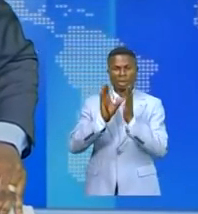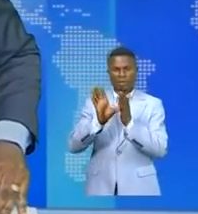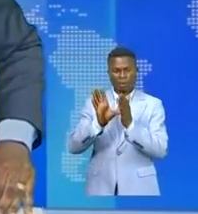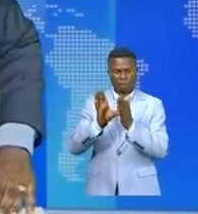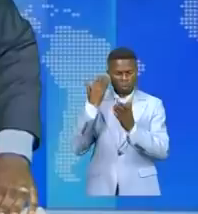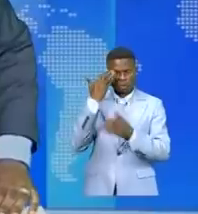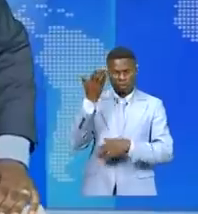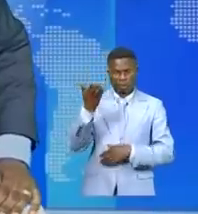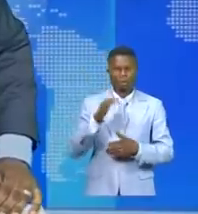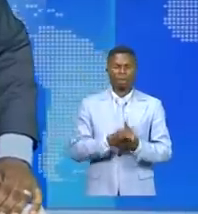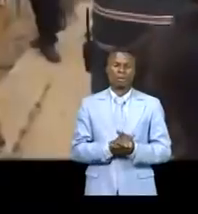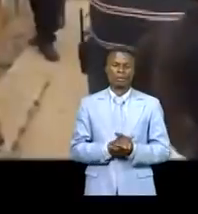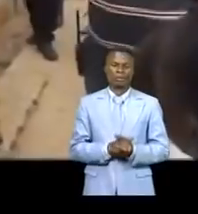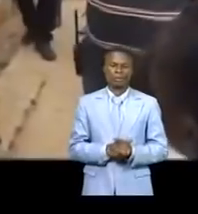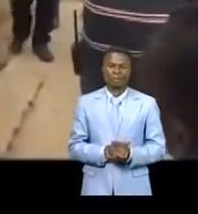signé Rodépanda.